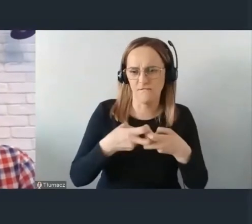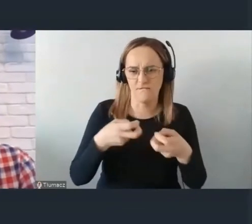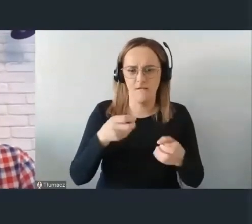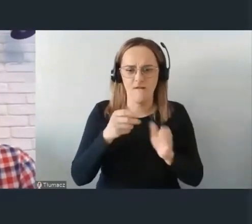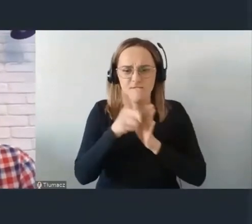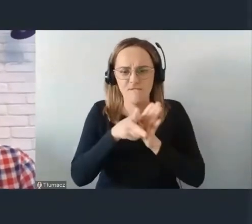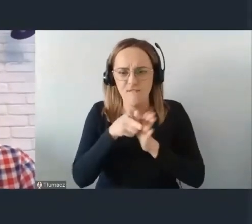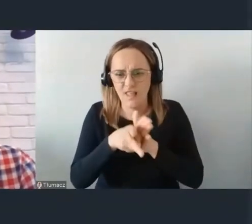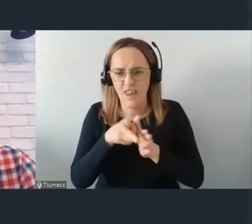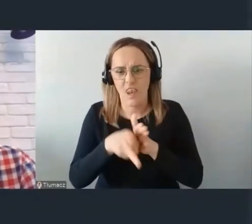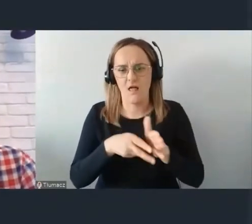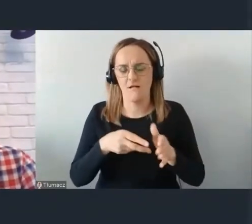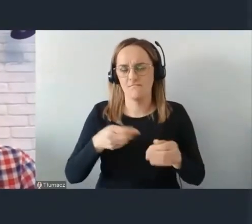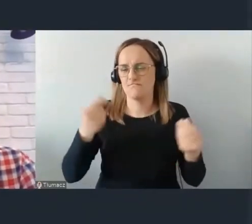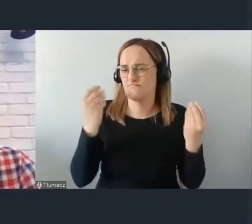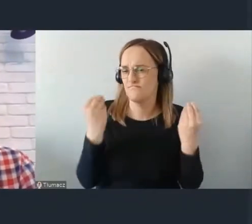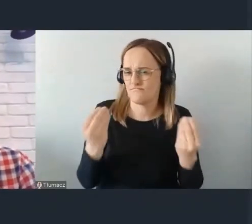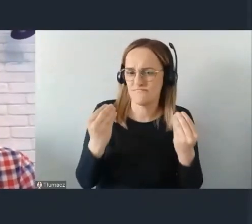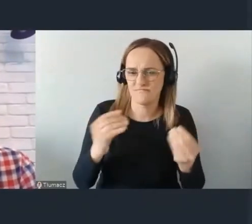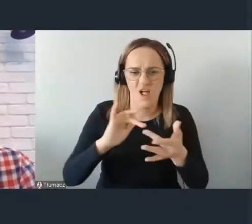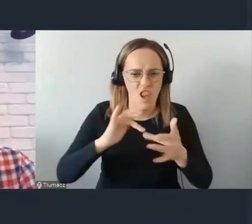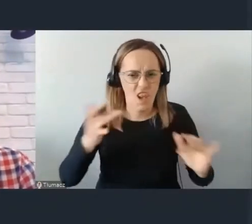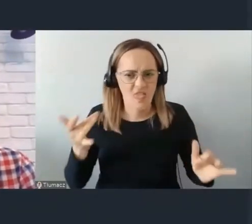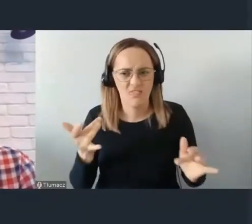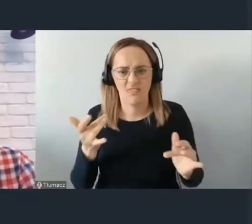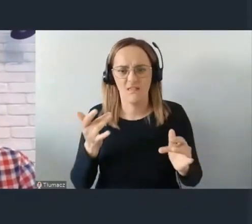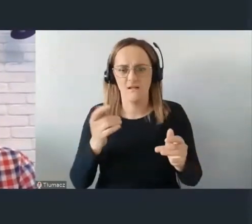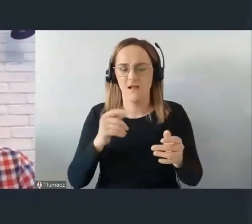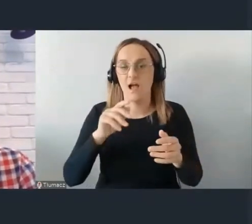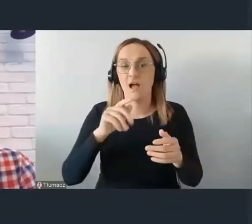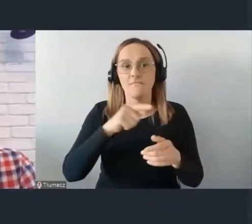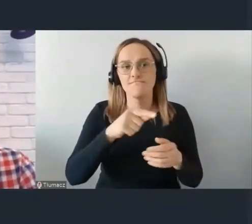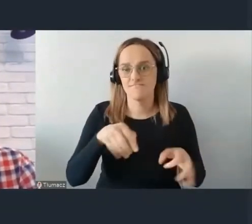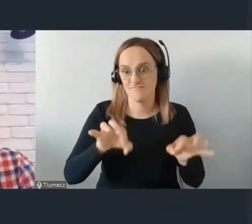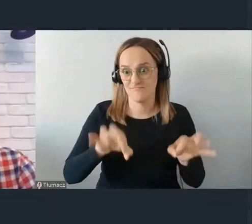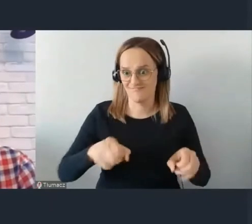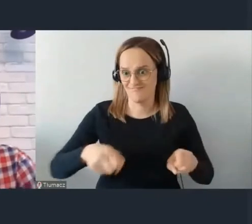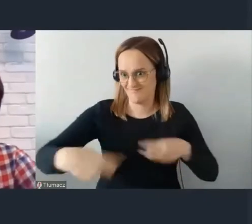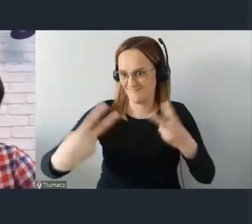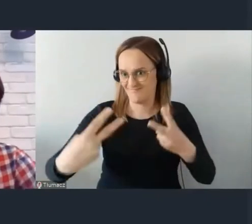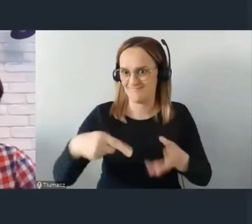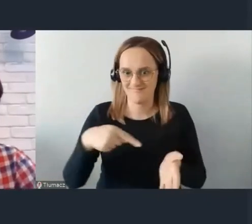prezentacji, świetne jakieś linki, które click meeting, na którym spotykamy się,